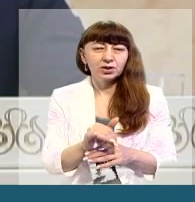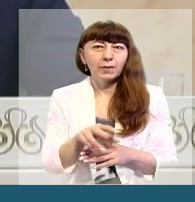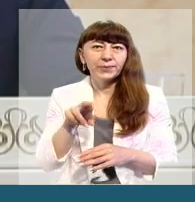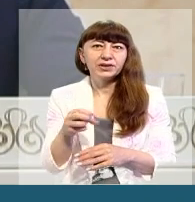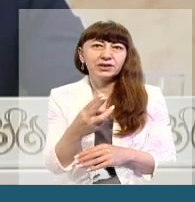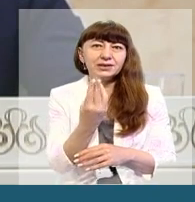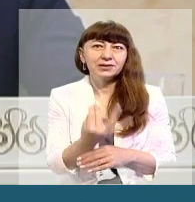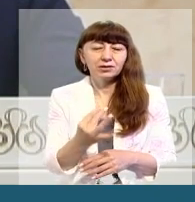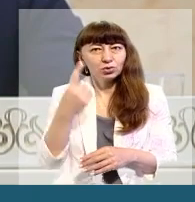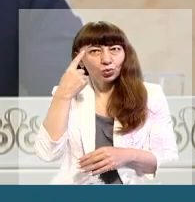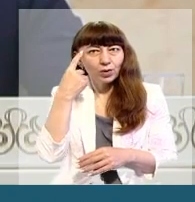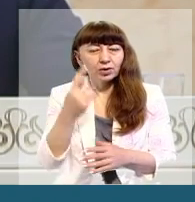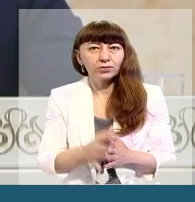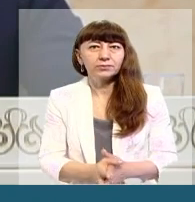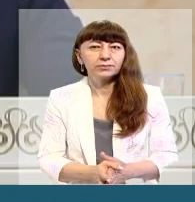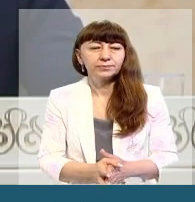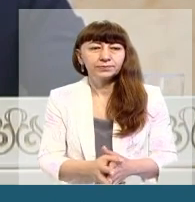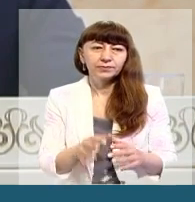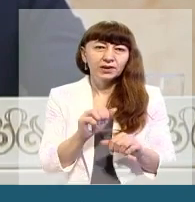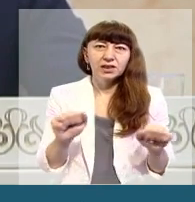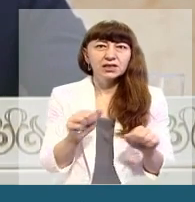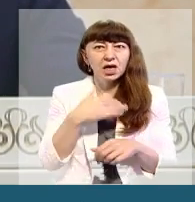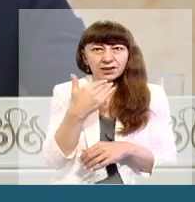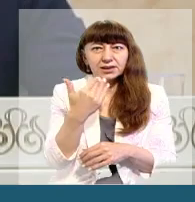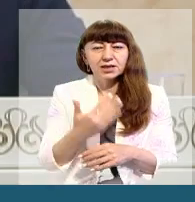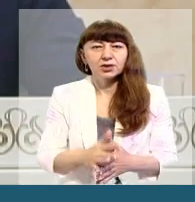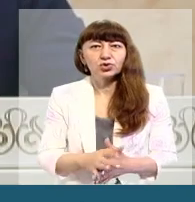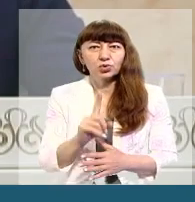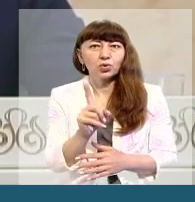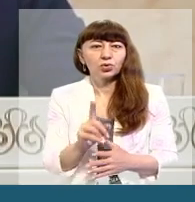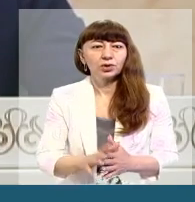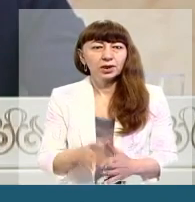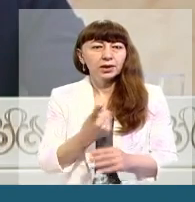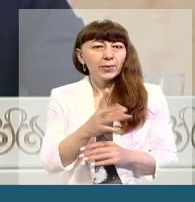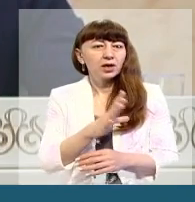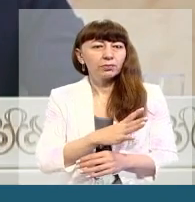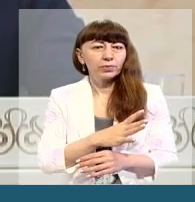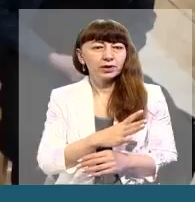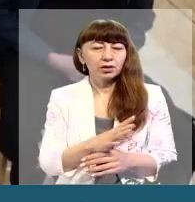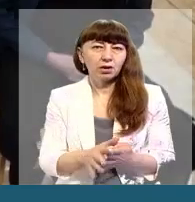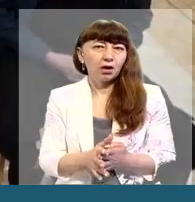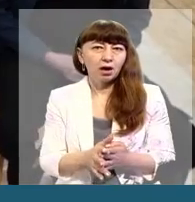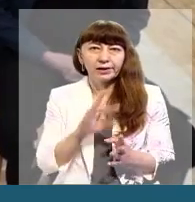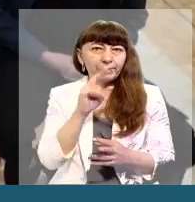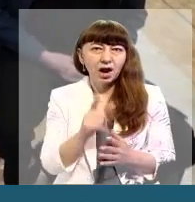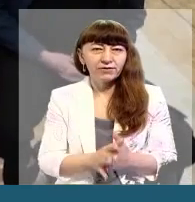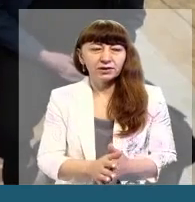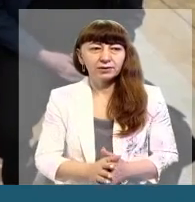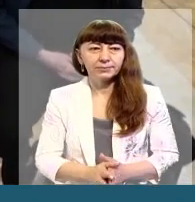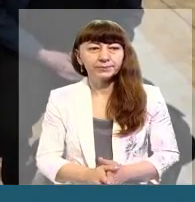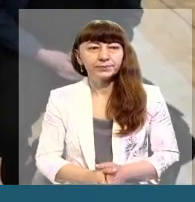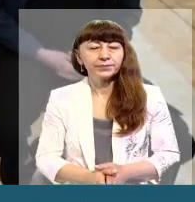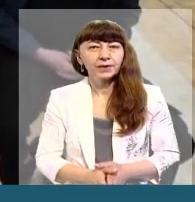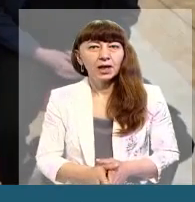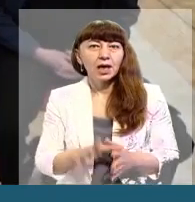вызвала, я думаю, нельзя сказать, что это был выстрел мимо. Также на площадке